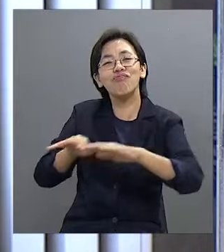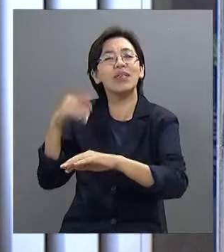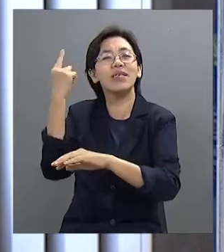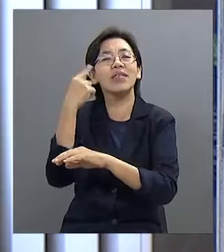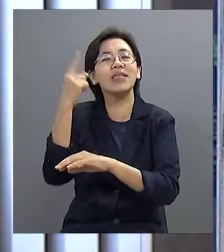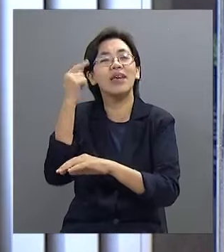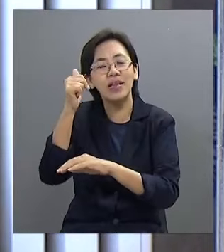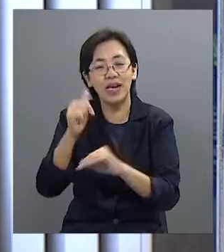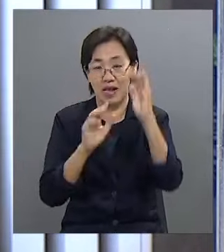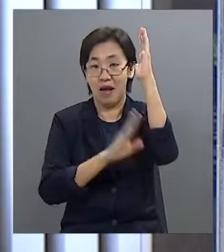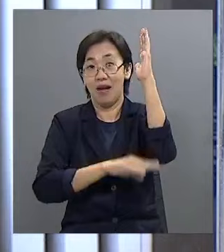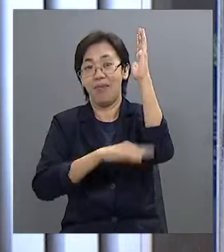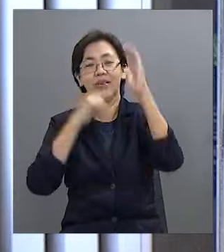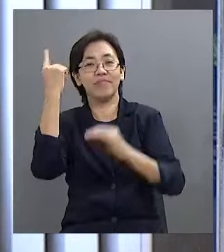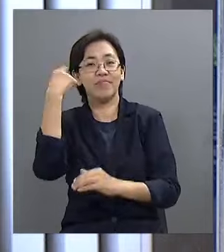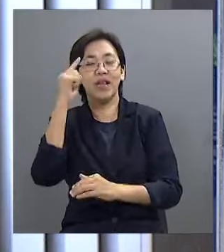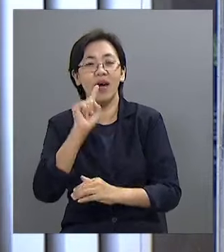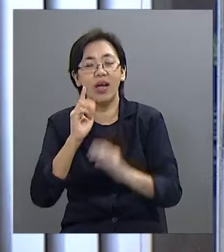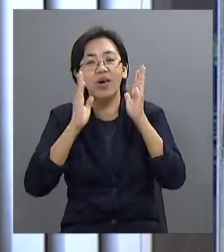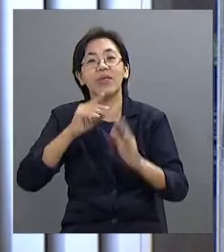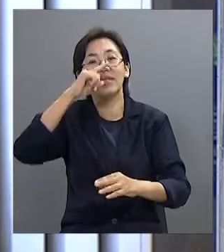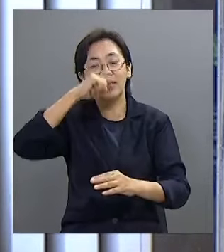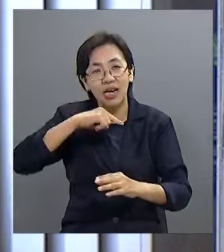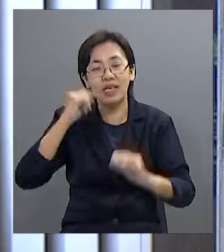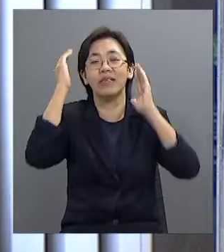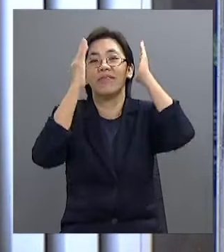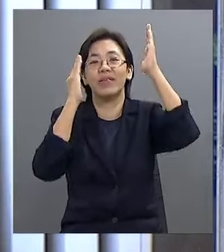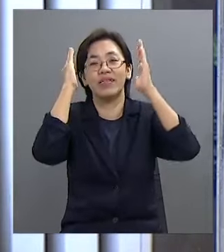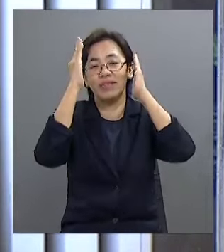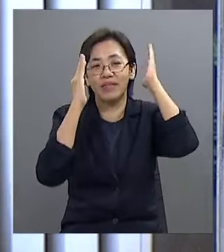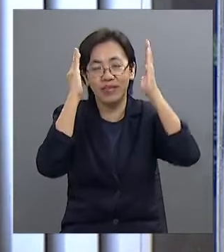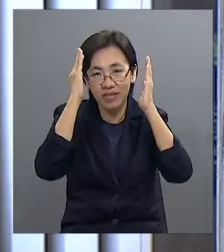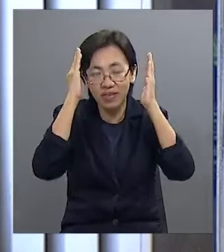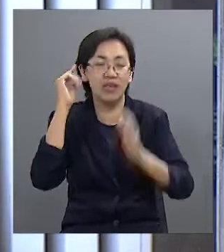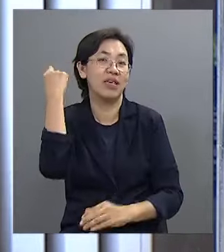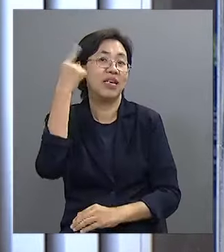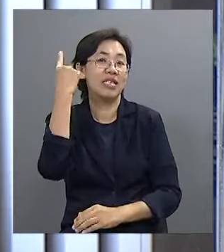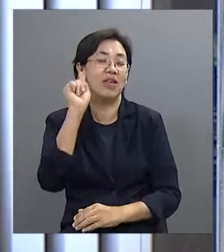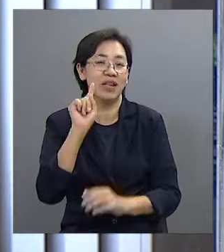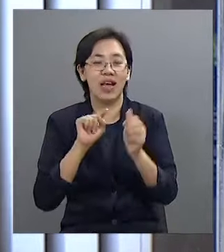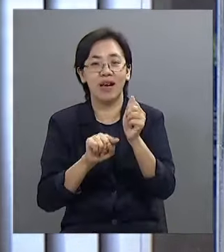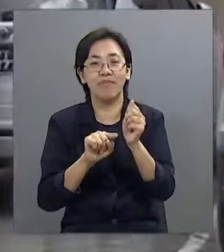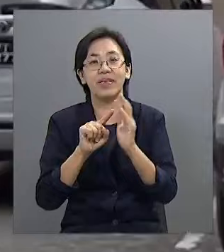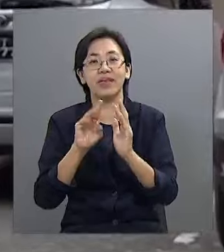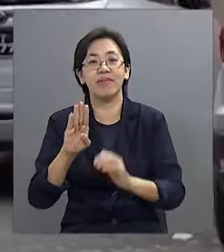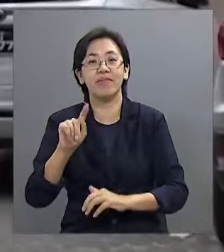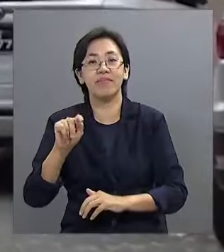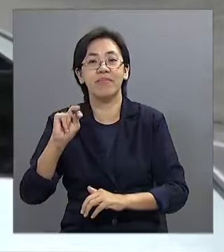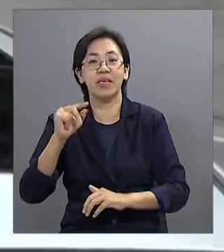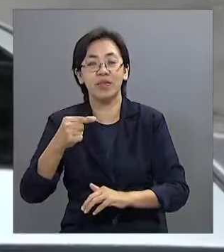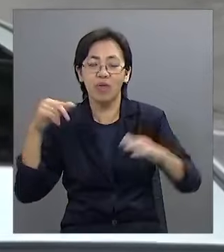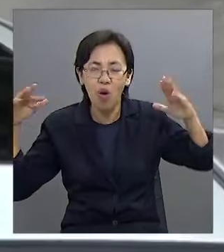เขาบอกว่ามีทั้งนักท่องเที่ยวชาวไทยชาวมาเลเซียนะครับไปเที่ยวที่เบตงคึกคักมากเลยนะครับ